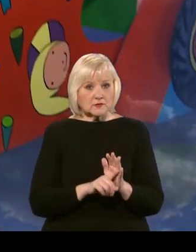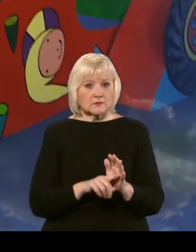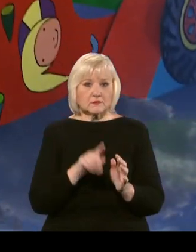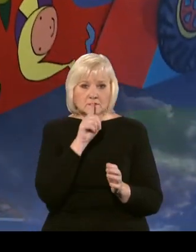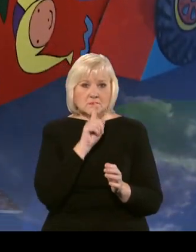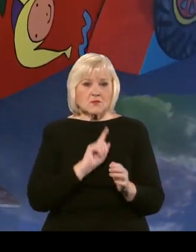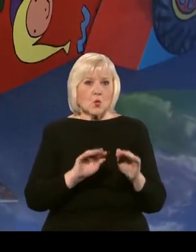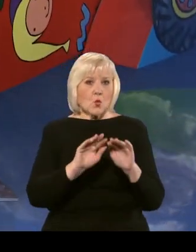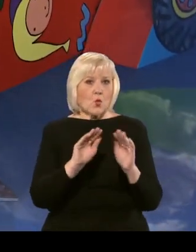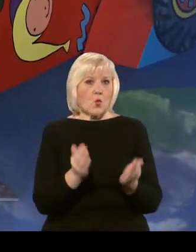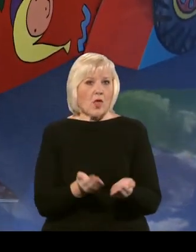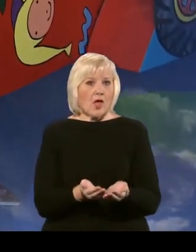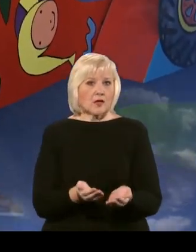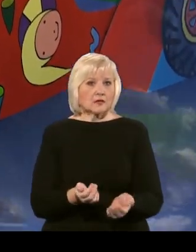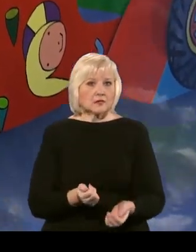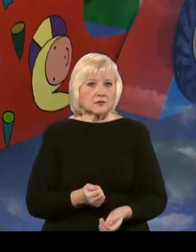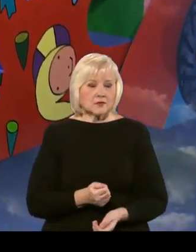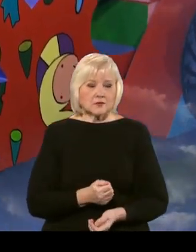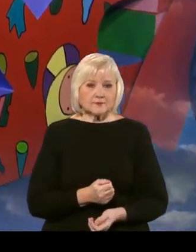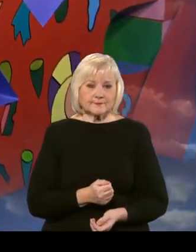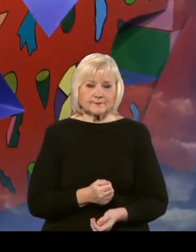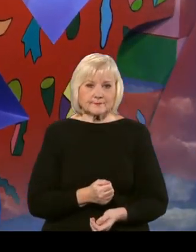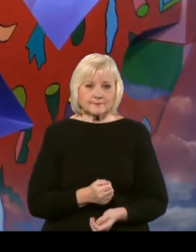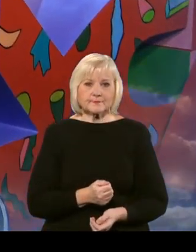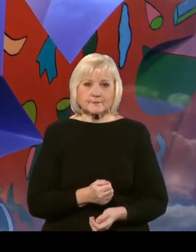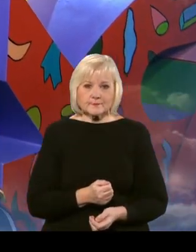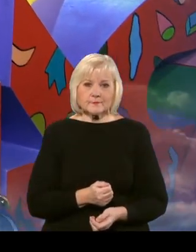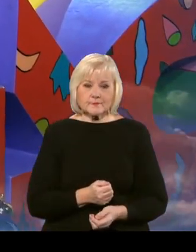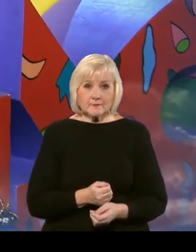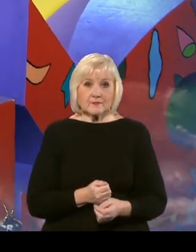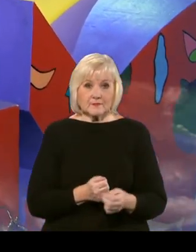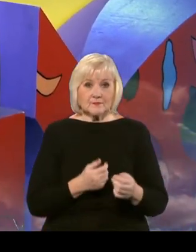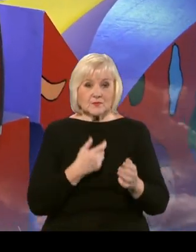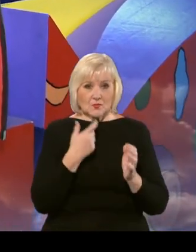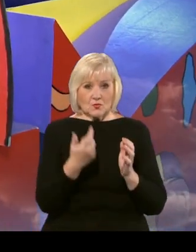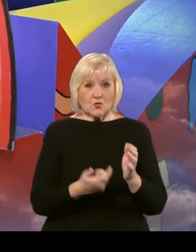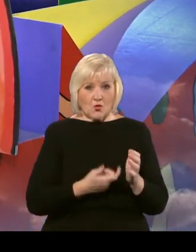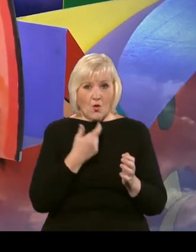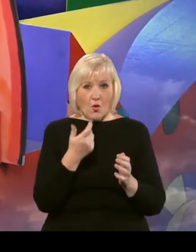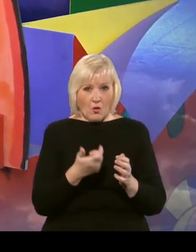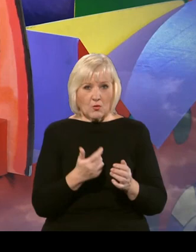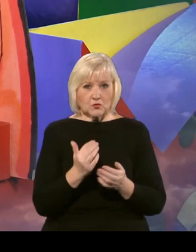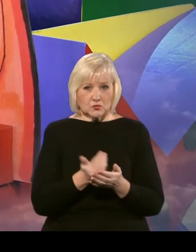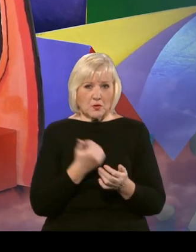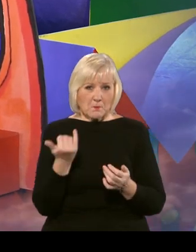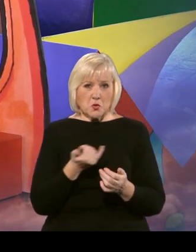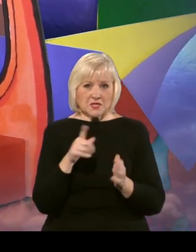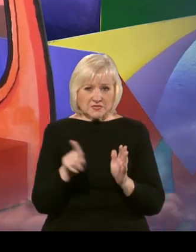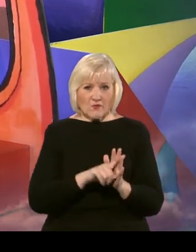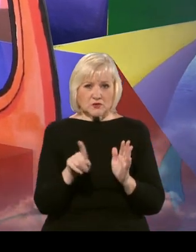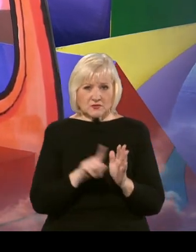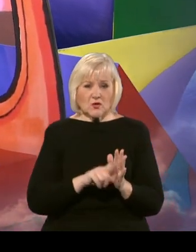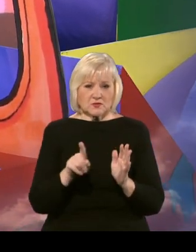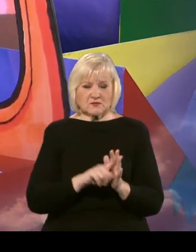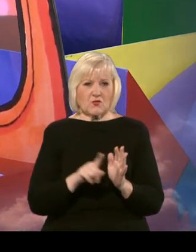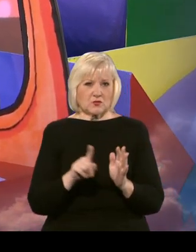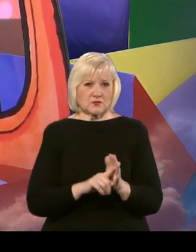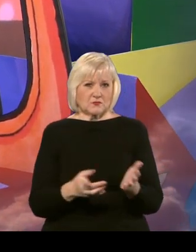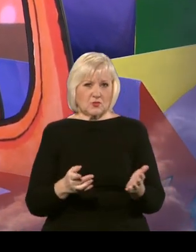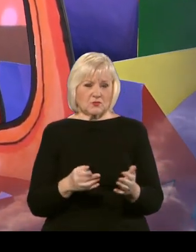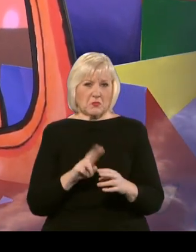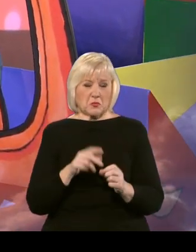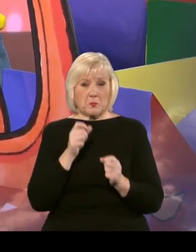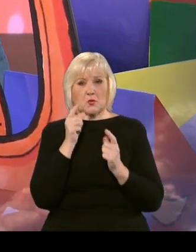krásně kulatý, podívejte se. No tak to bych měl kolo, co by mi pořád zvonilo crr, crr, crr, na